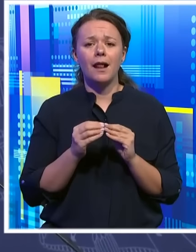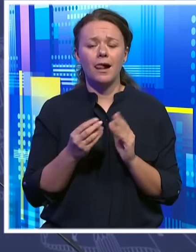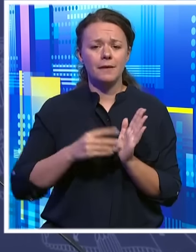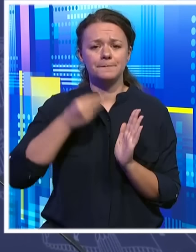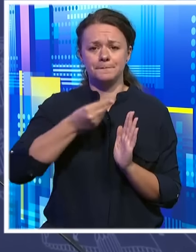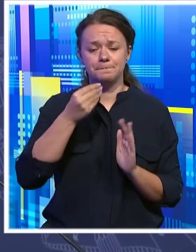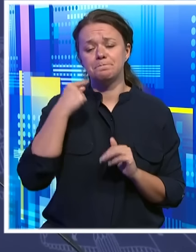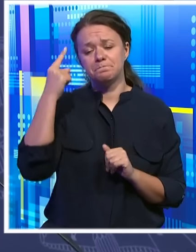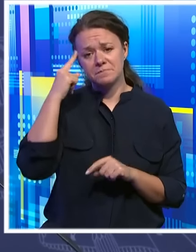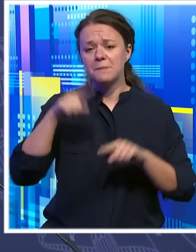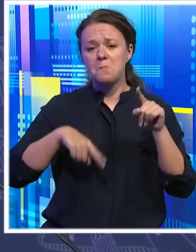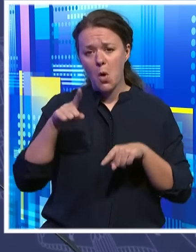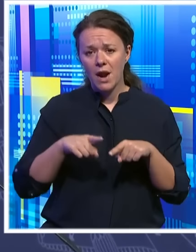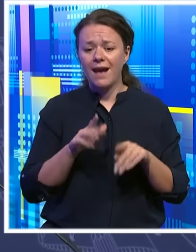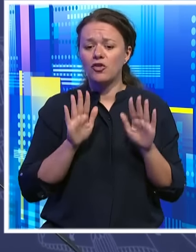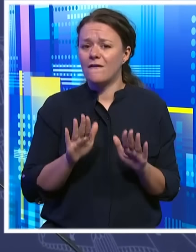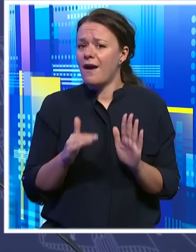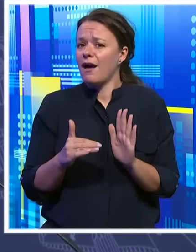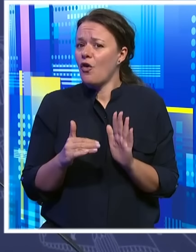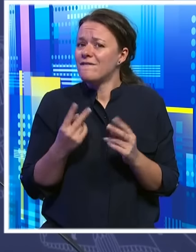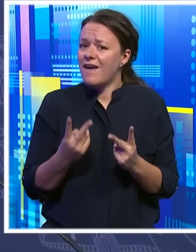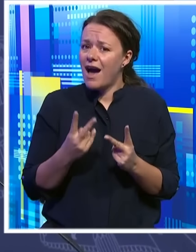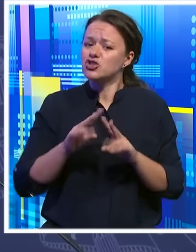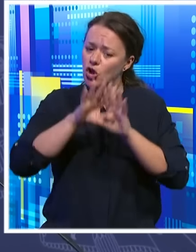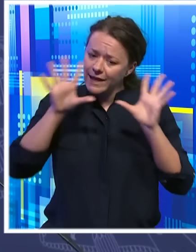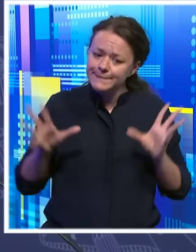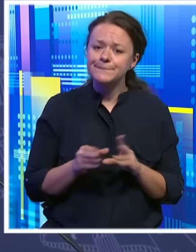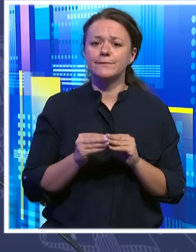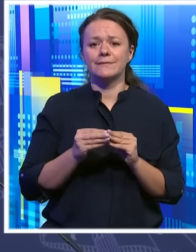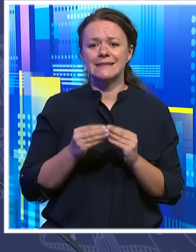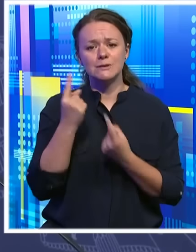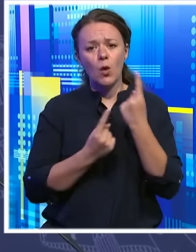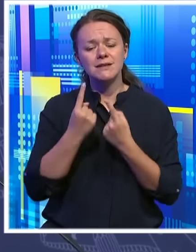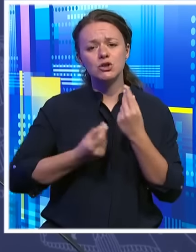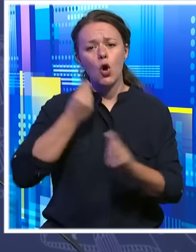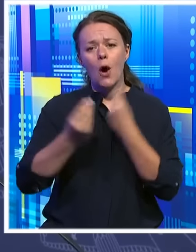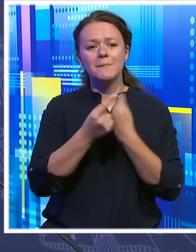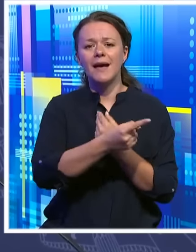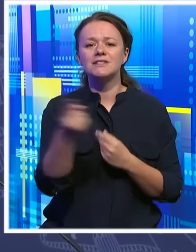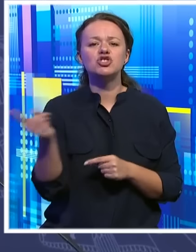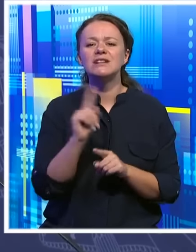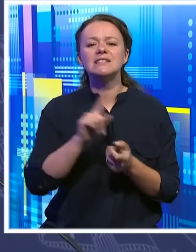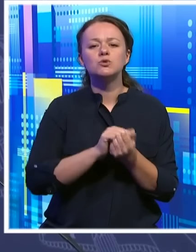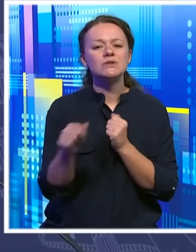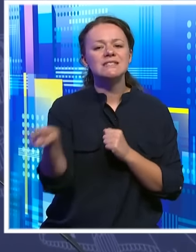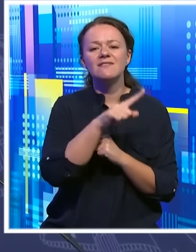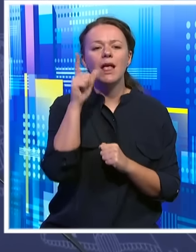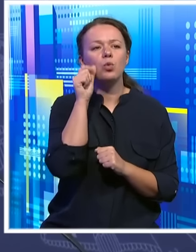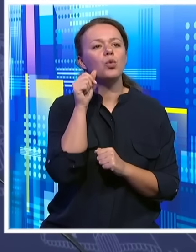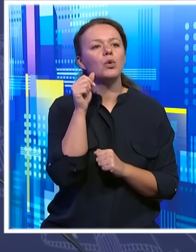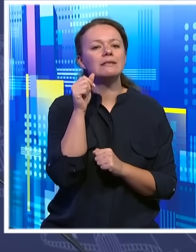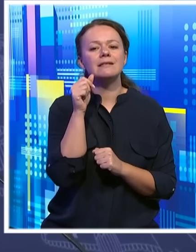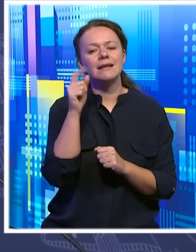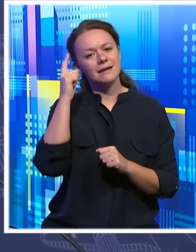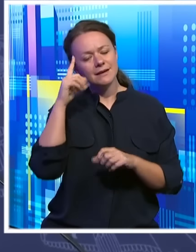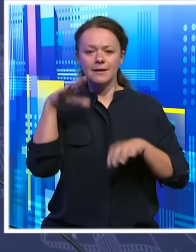potrebno, važno, da sveobuhvatnu situaciju opišete građanima Srbije. Nisu svi ljudi politički ostrašćeni. Ljudi vole svoju zemlju,